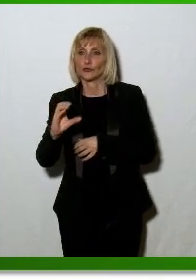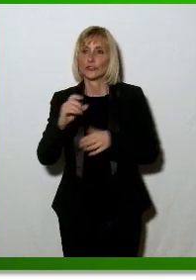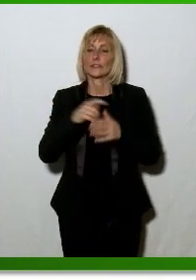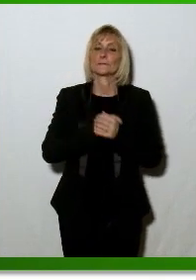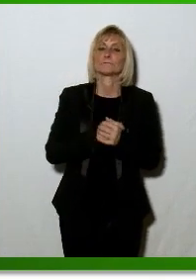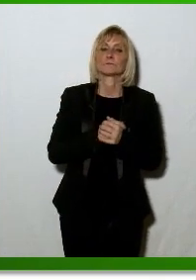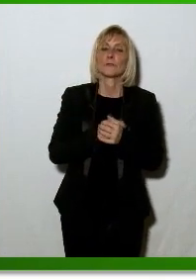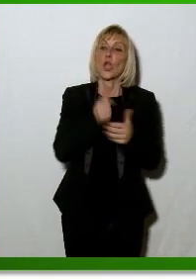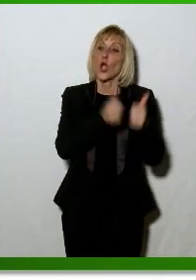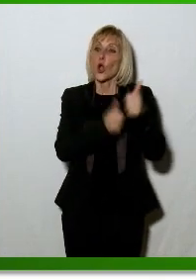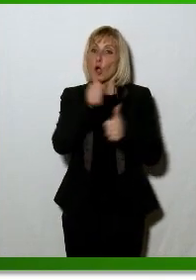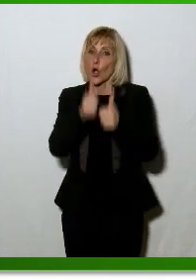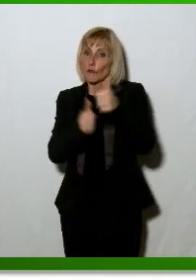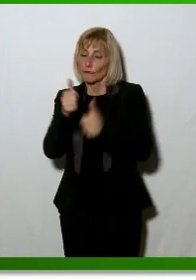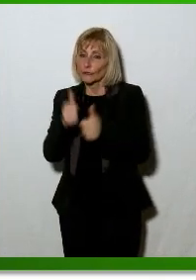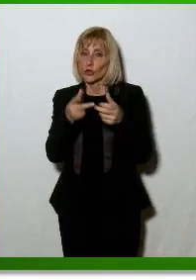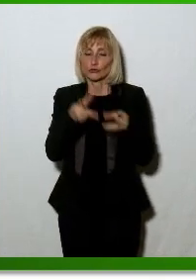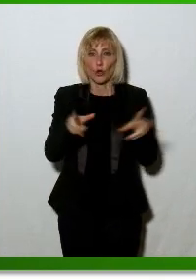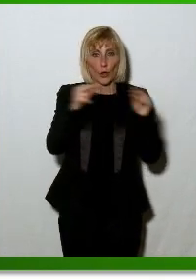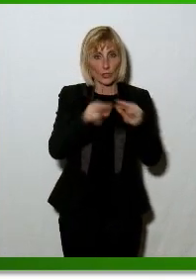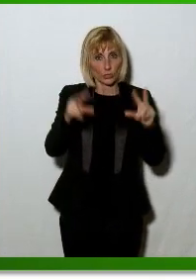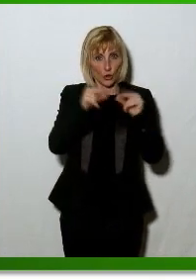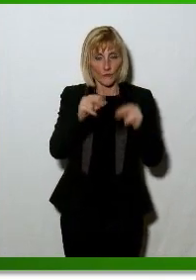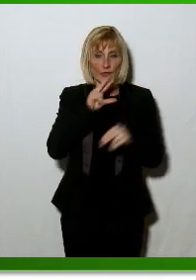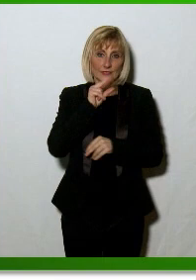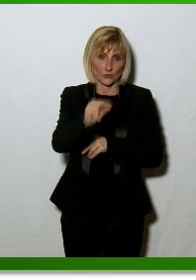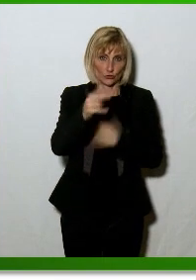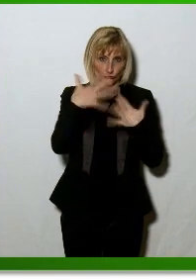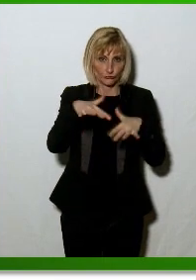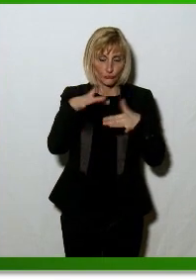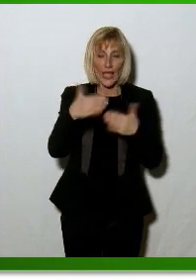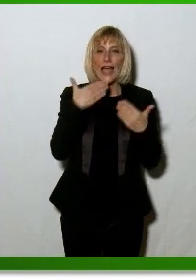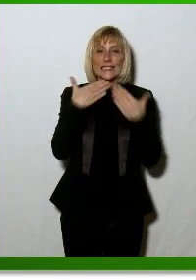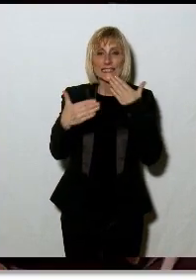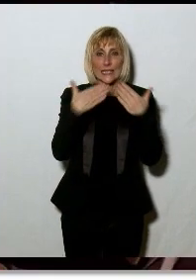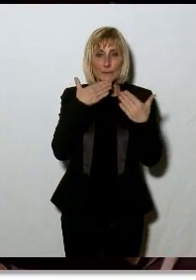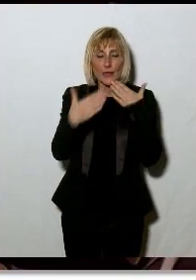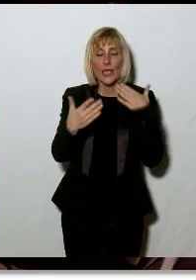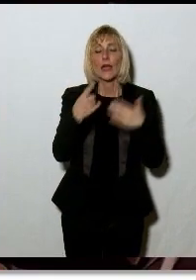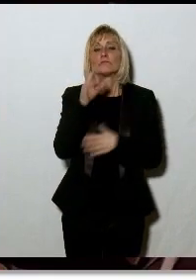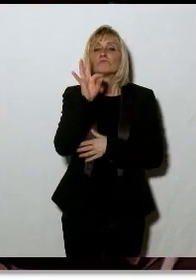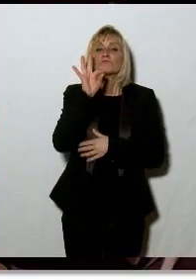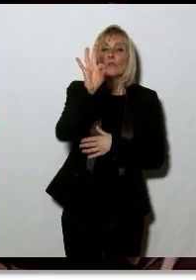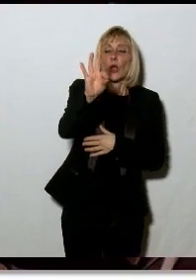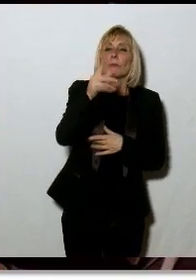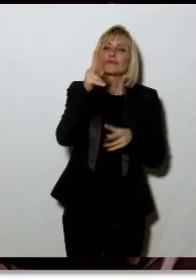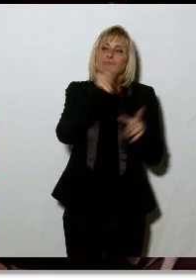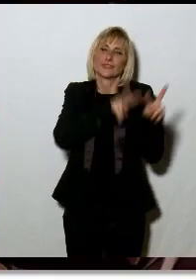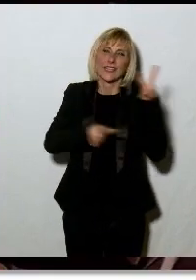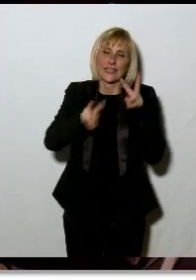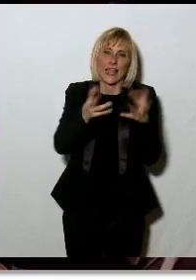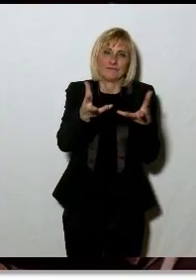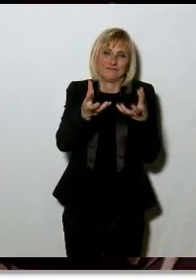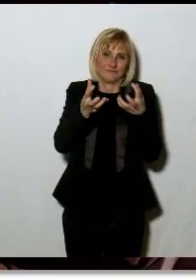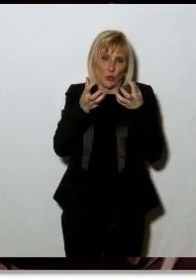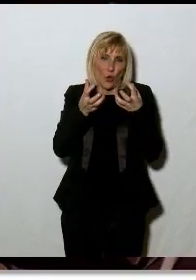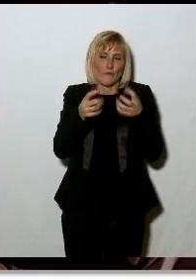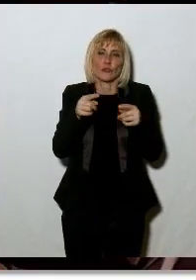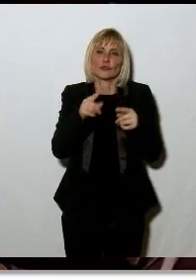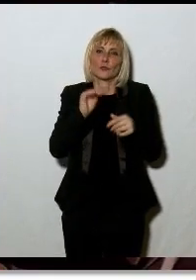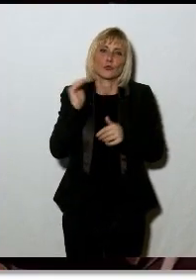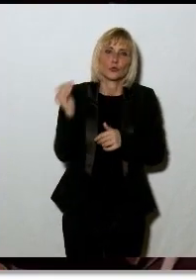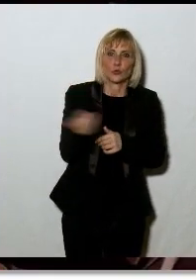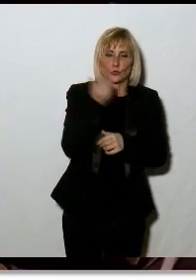rappresenta una delle citate innovazioni di questa assemblea al fine di aumentare il coinvolgimento di tutti prima